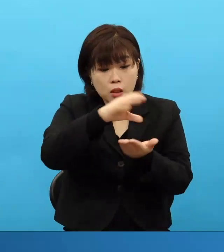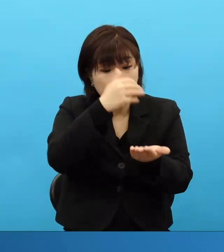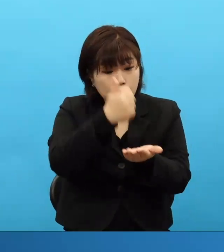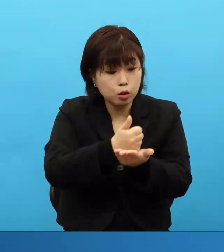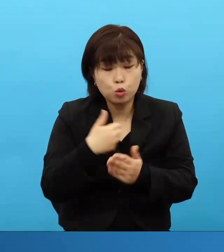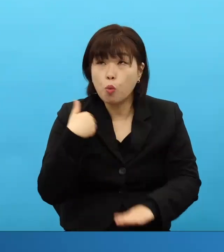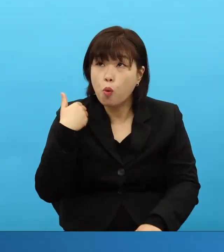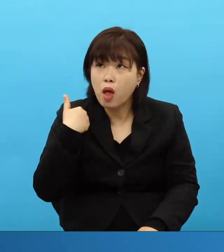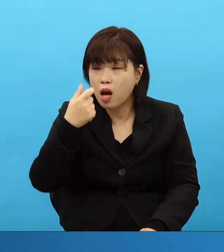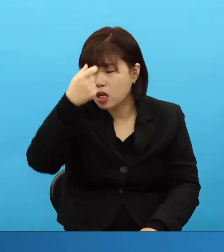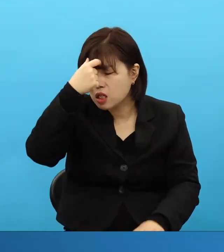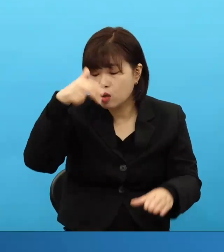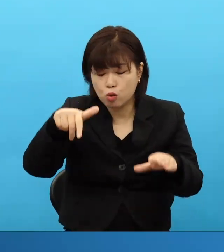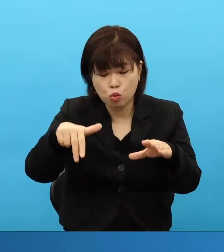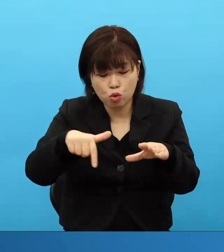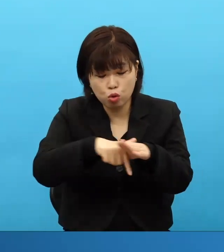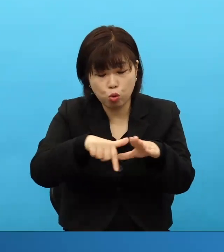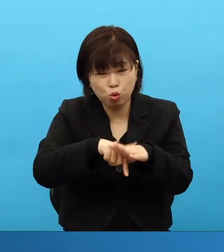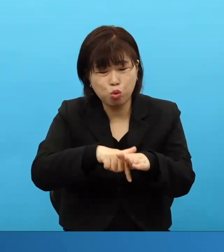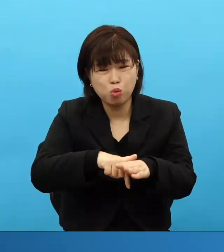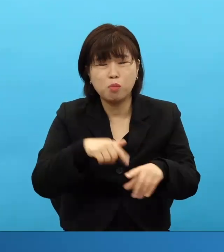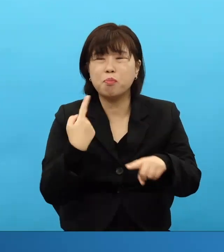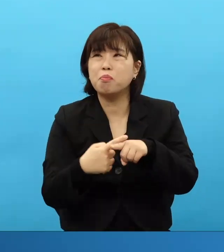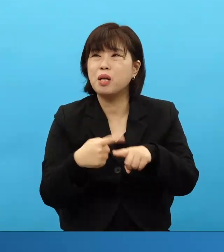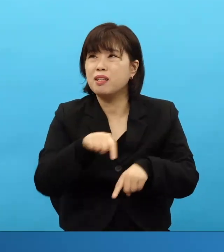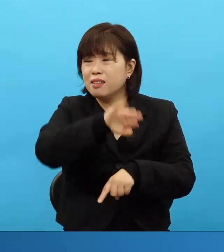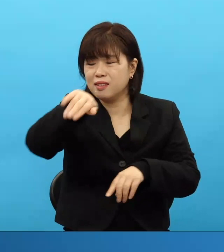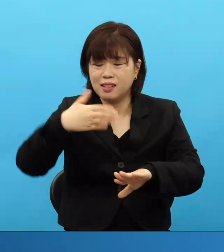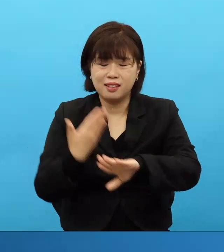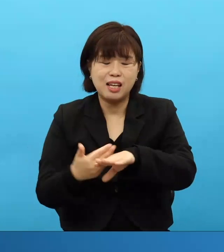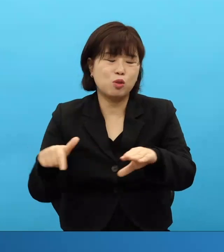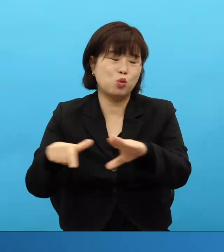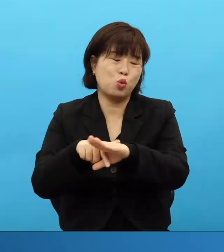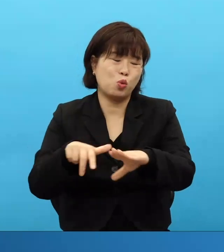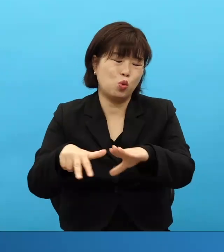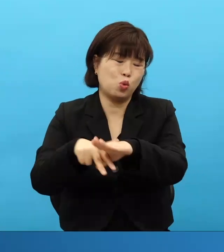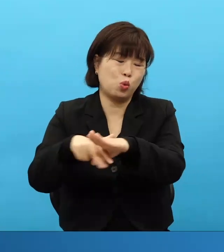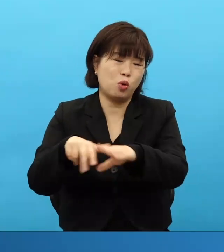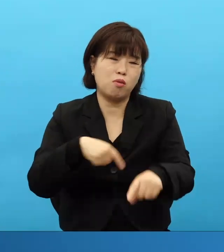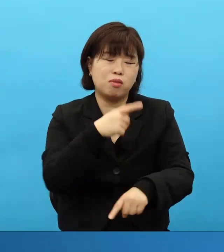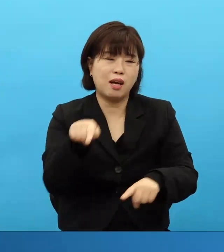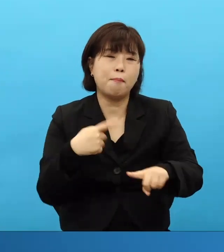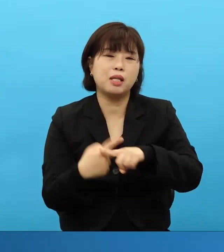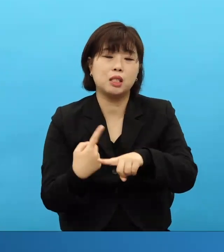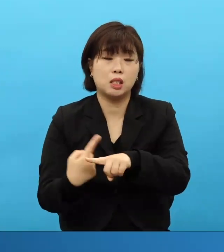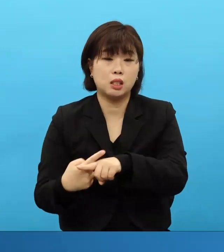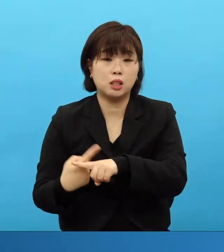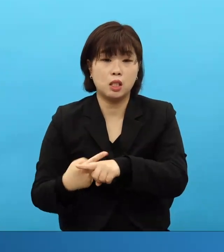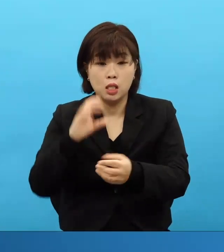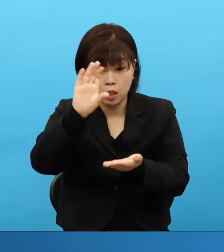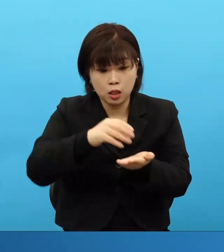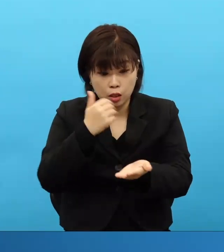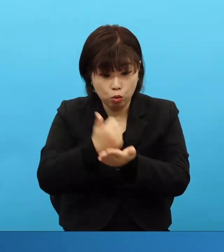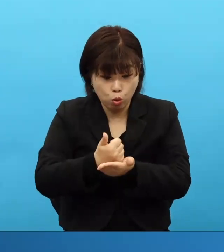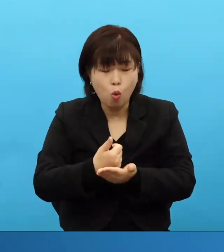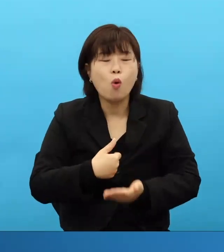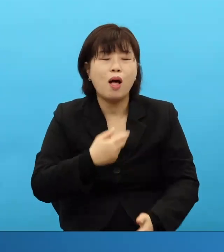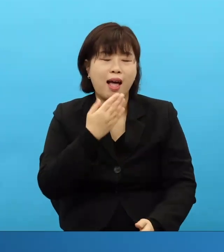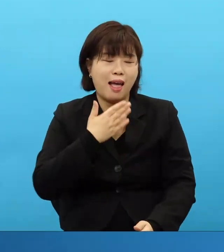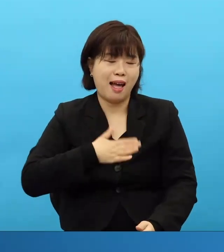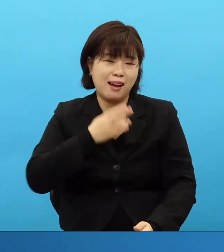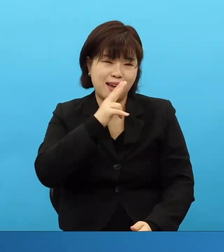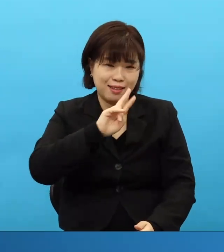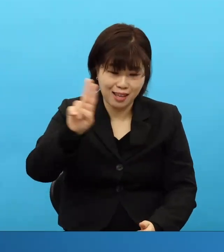of Christ, that's the same as idol worship. 이 단어입니다. It's talking about this word, 그리스도. Christ. 굉장히 중요한 It's 단어거든요. very important. 그런데